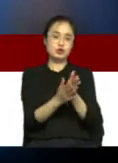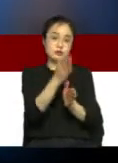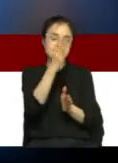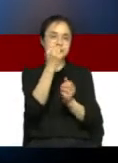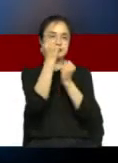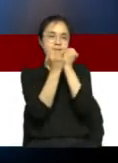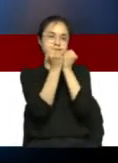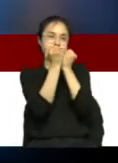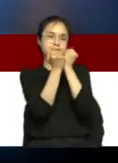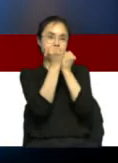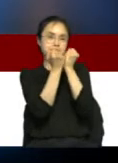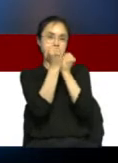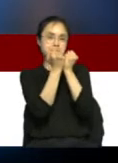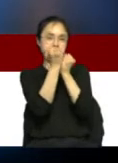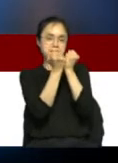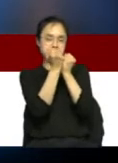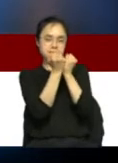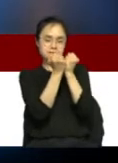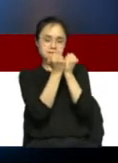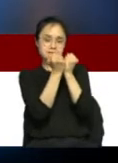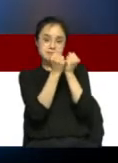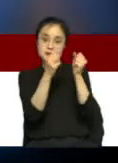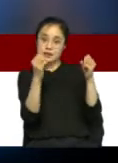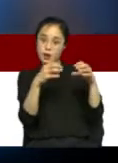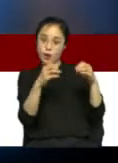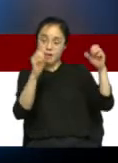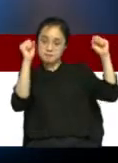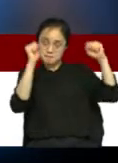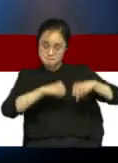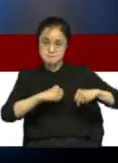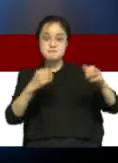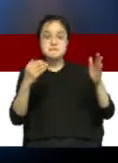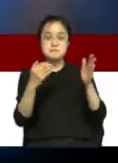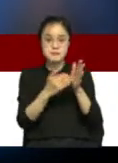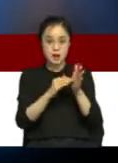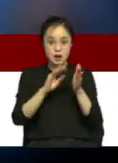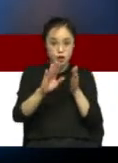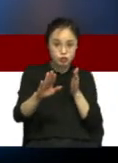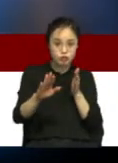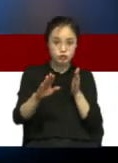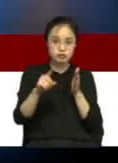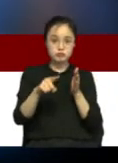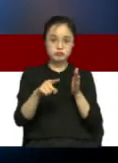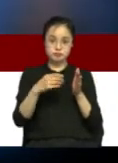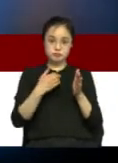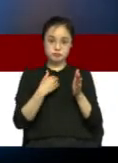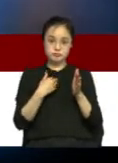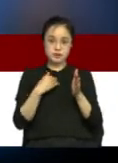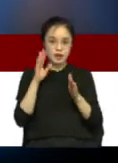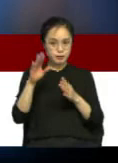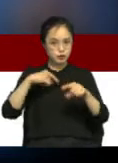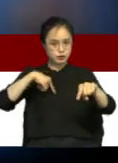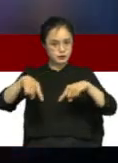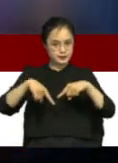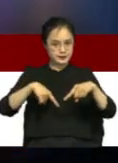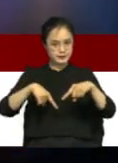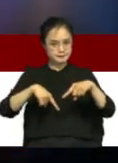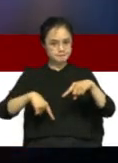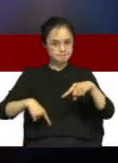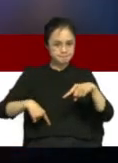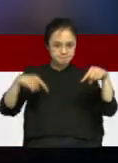게 가장 큰 관건인데 서울시장 후보 조직특보로 했던 경험을 바탕으로 서울시장을 설득해서 정치적 결단을 내리도록